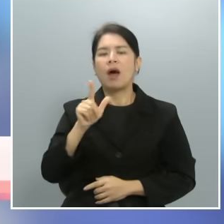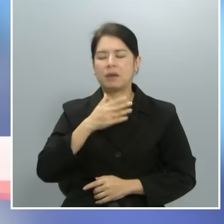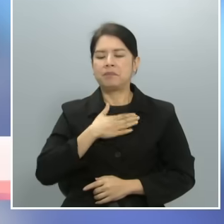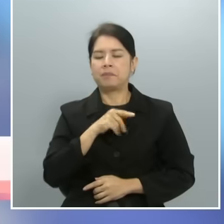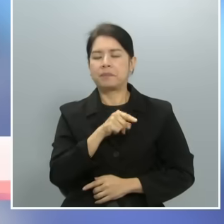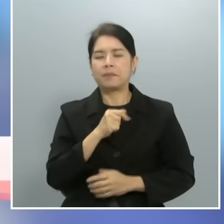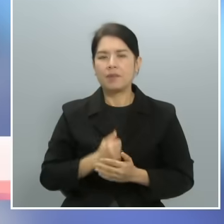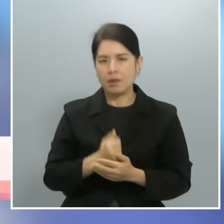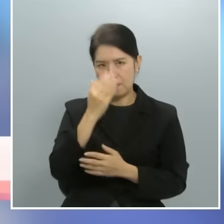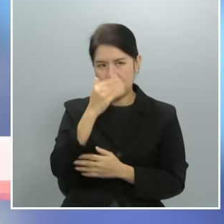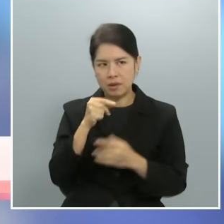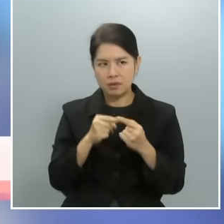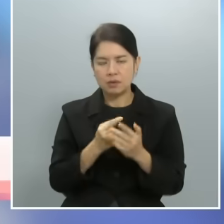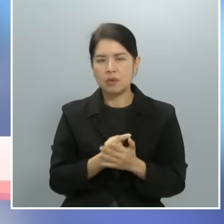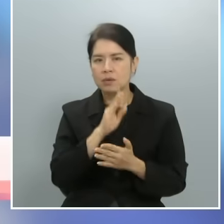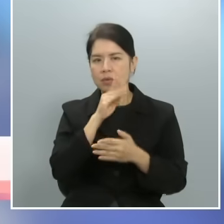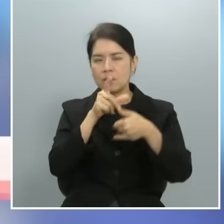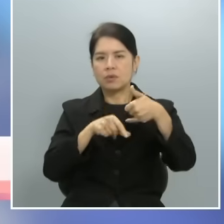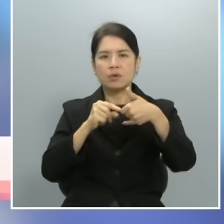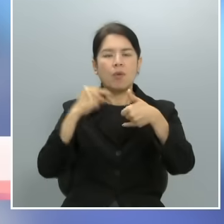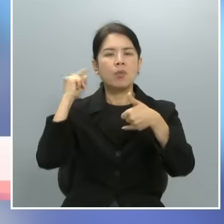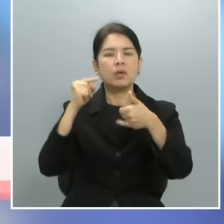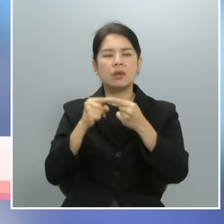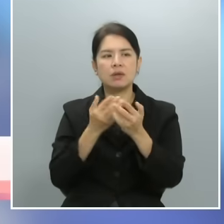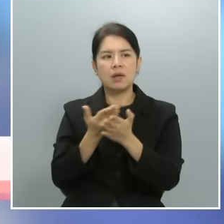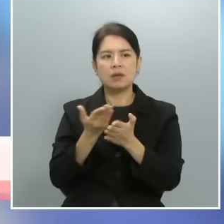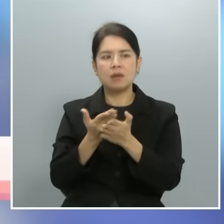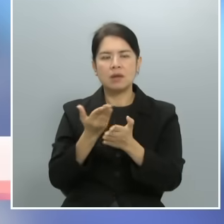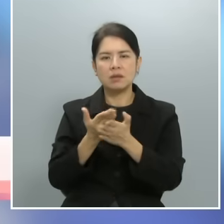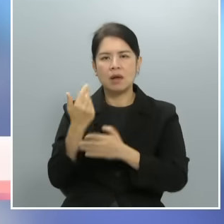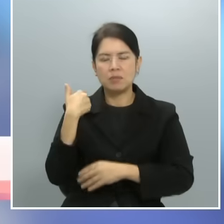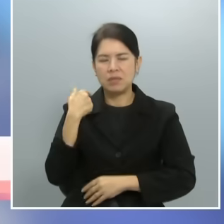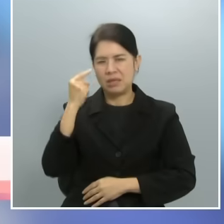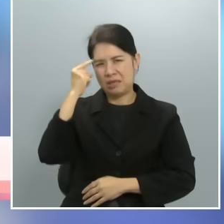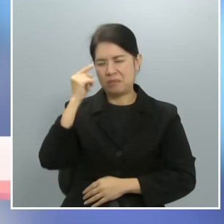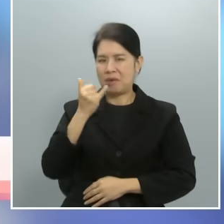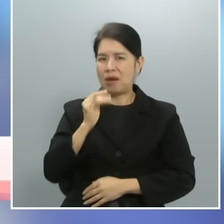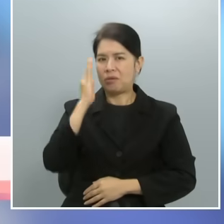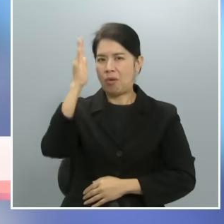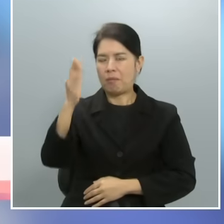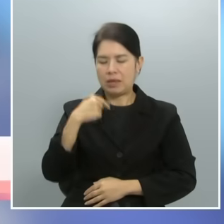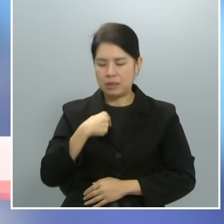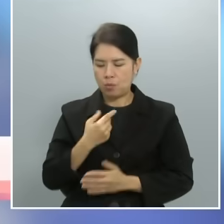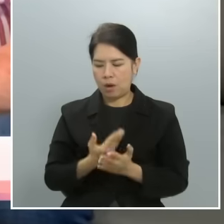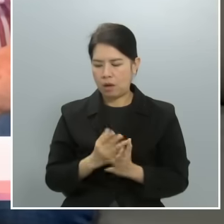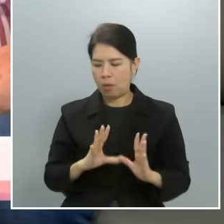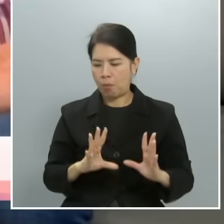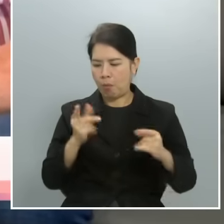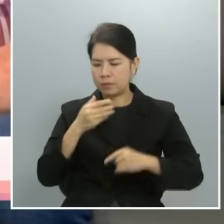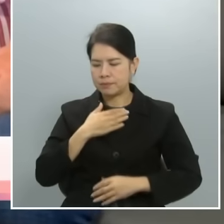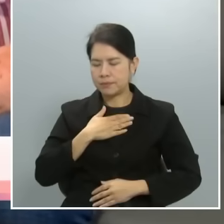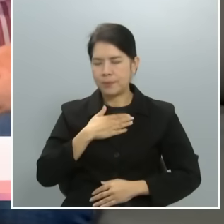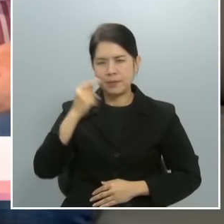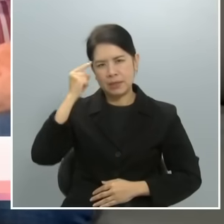บอกด้วยว่าหากปล่อยให้ผู้หญิงคนนี้ใช้เงินแบบนี้ไปเรื่อยๆอนาคตเนี่ยเงินคงหมดแน่ๆผมก็เลยตัดสินใ